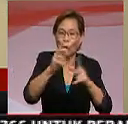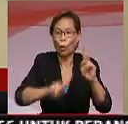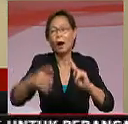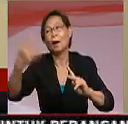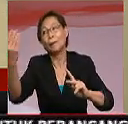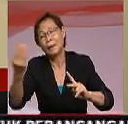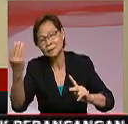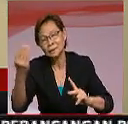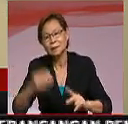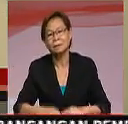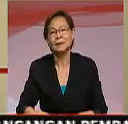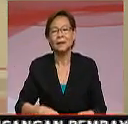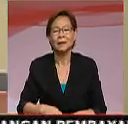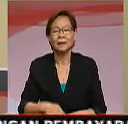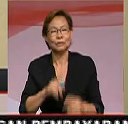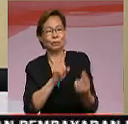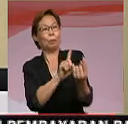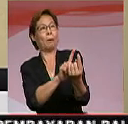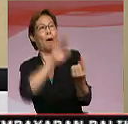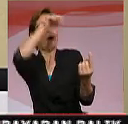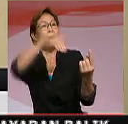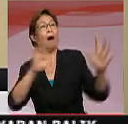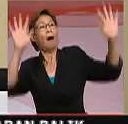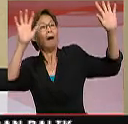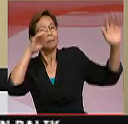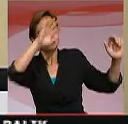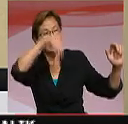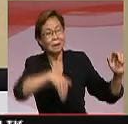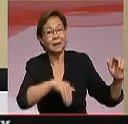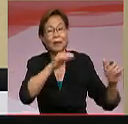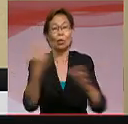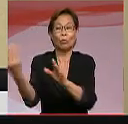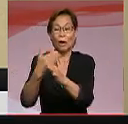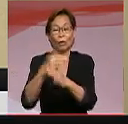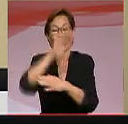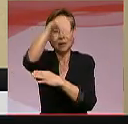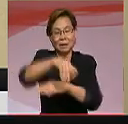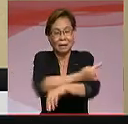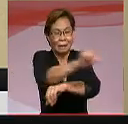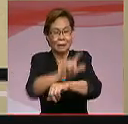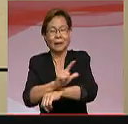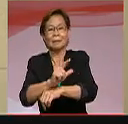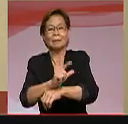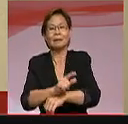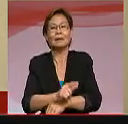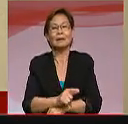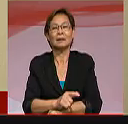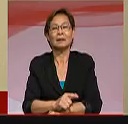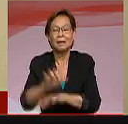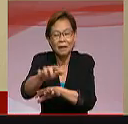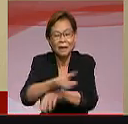sekiranya terserempak dengan gajah ataupun ada gangguan gajah di ladang, di